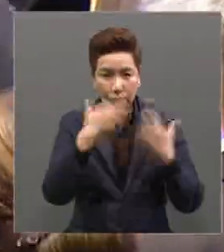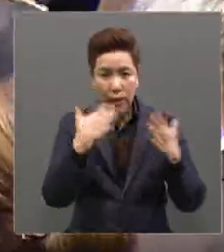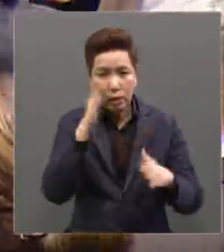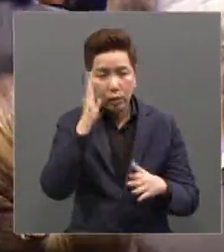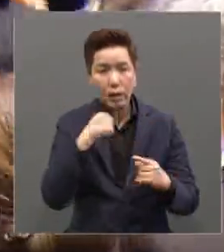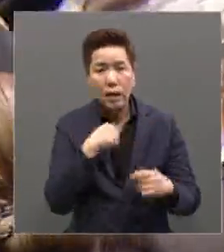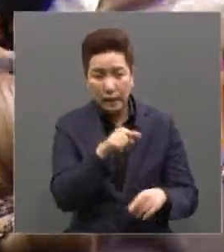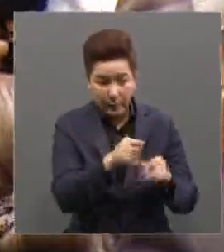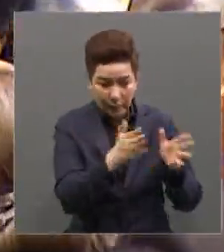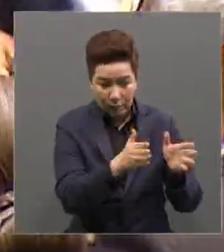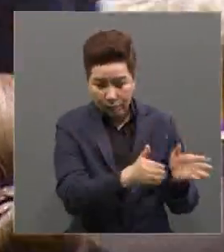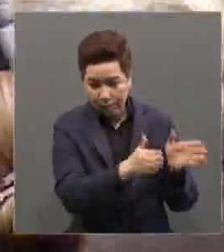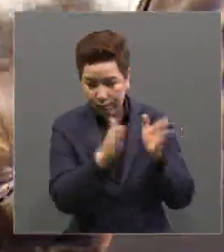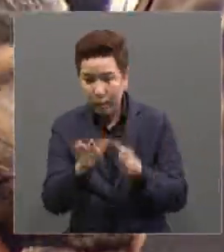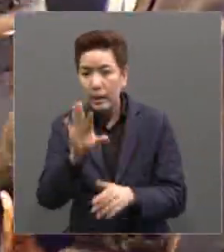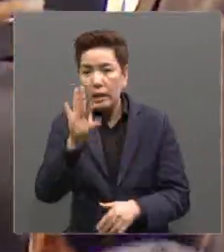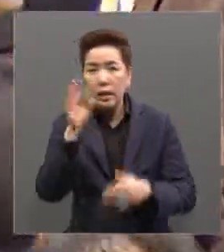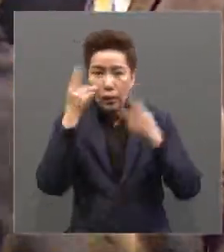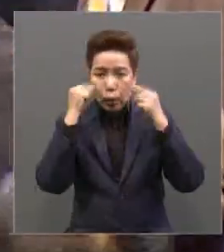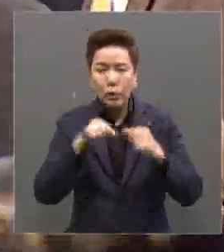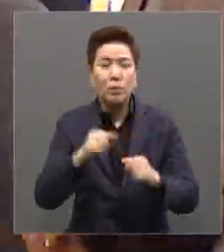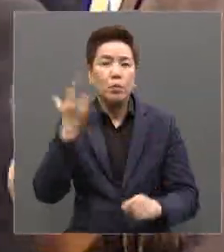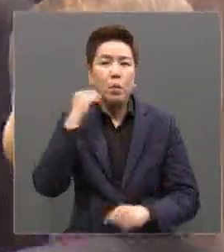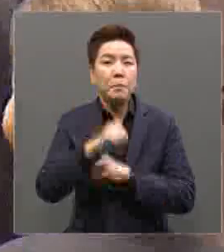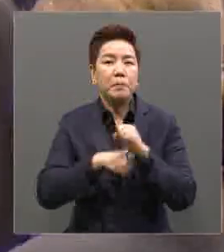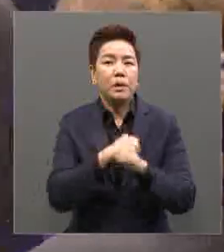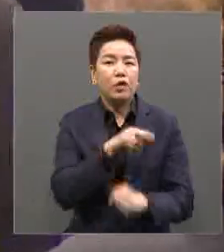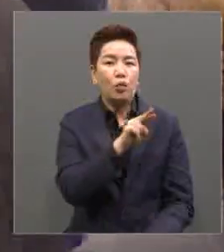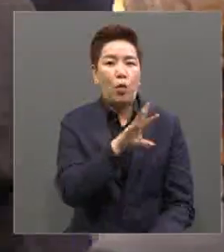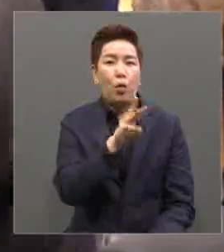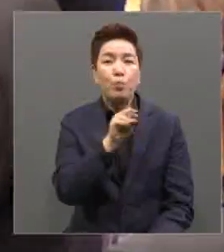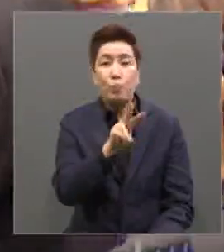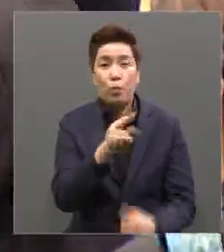โหวตเลือกนายกรัฐมนตรีอันนี้เป็นภาพจากปี 2562นั่นเอง